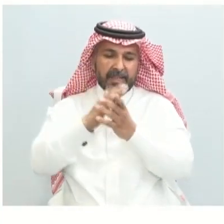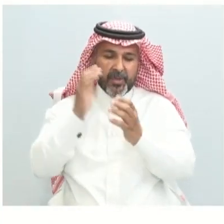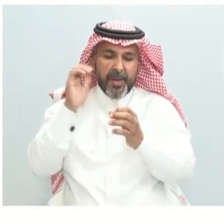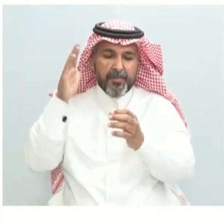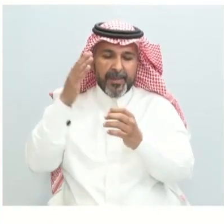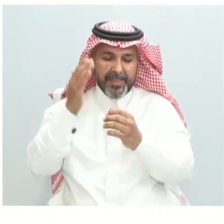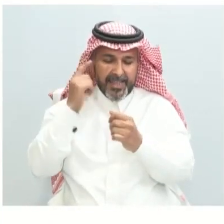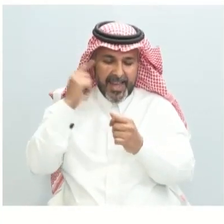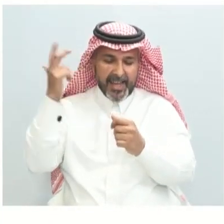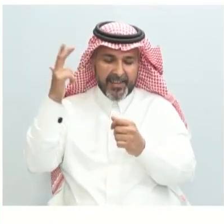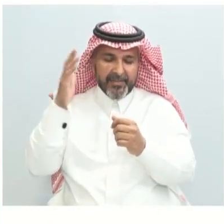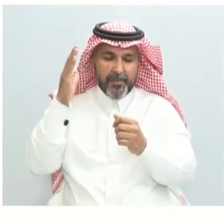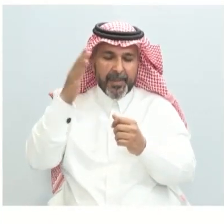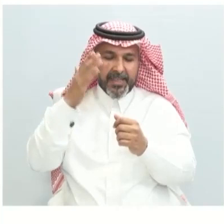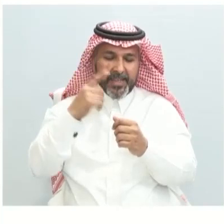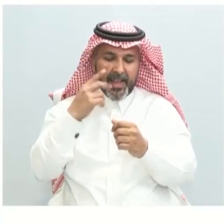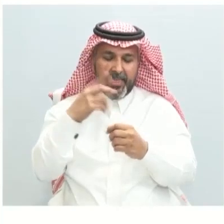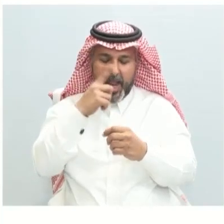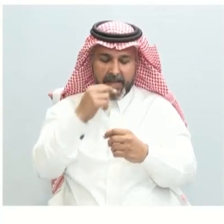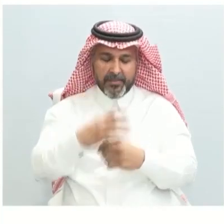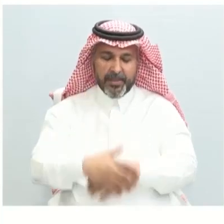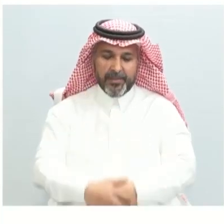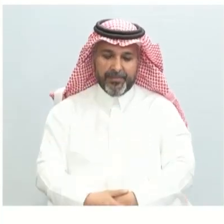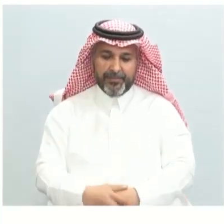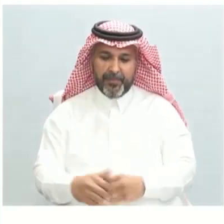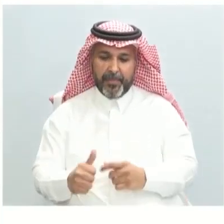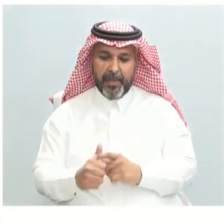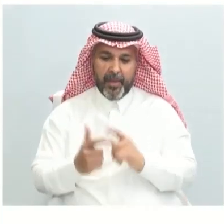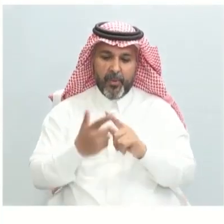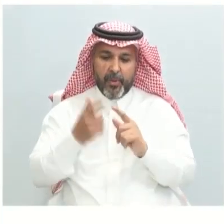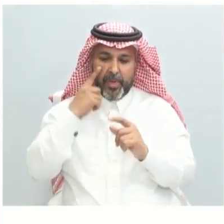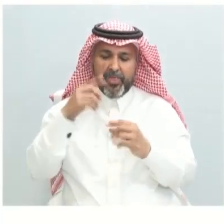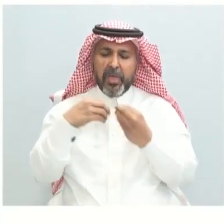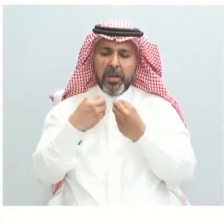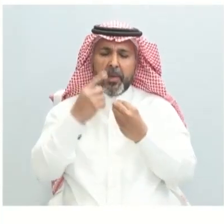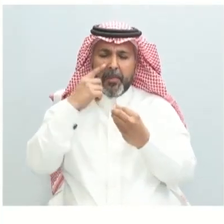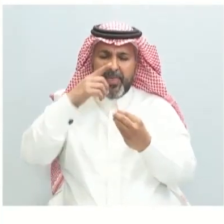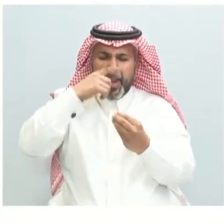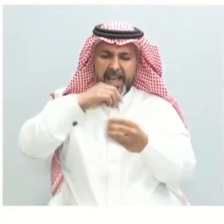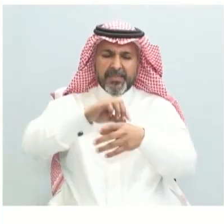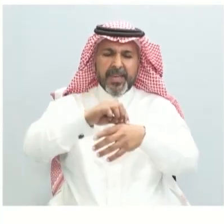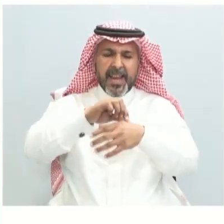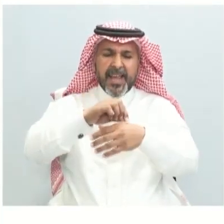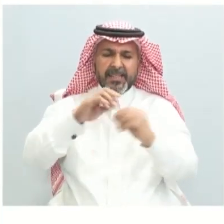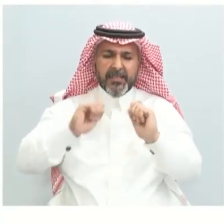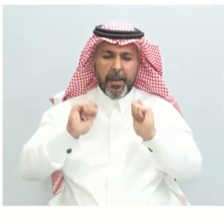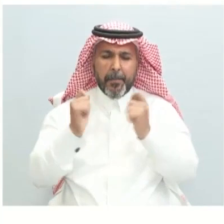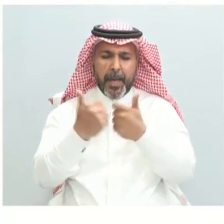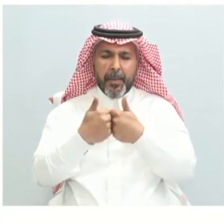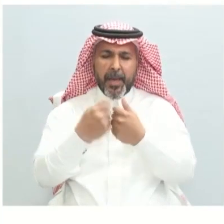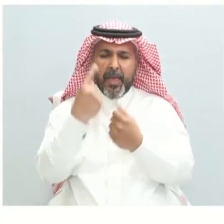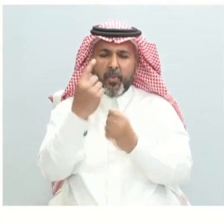ومن اسهم في هذه لتحقيق هذا من رموز الوطن ومن المواطنين الاعتزاز بلغه